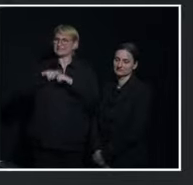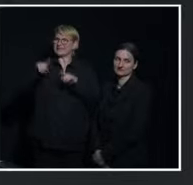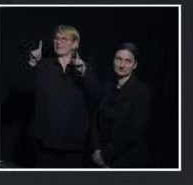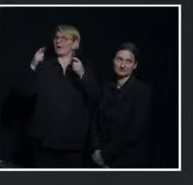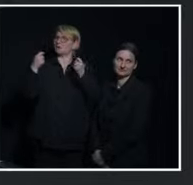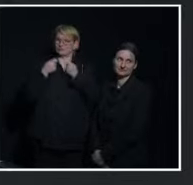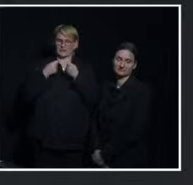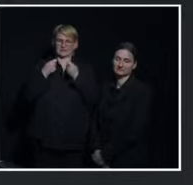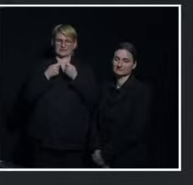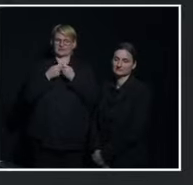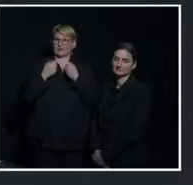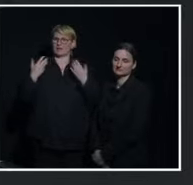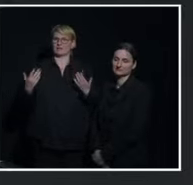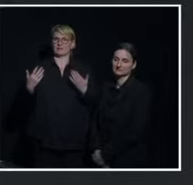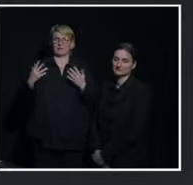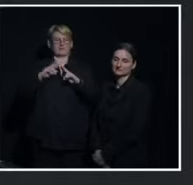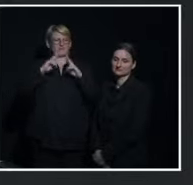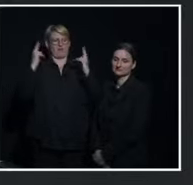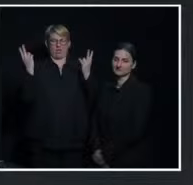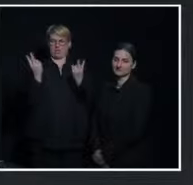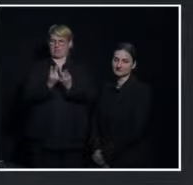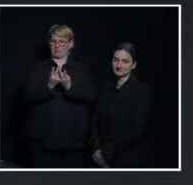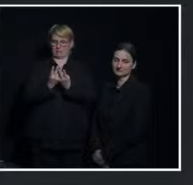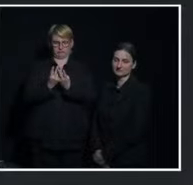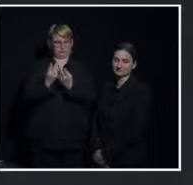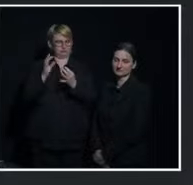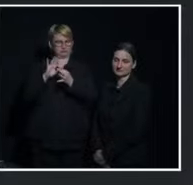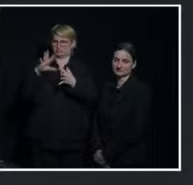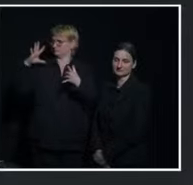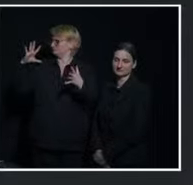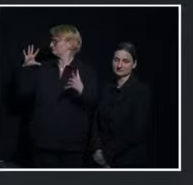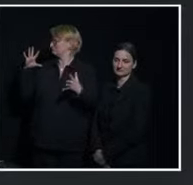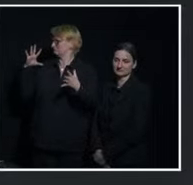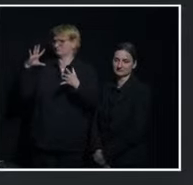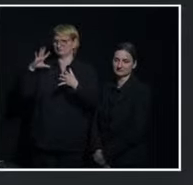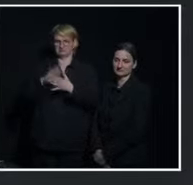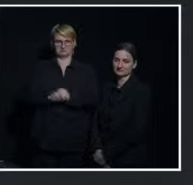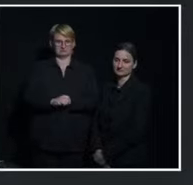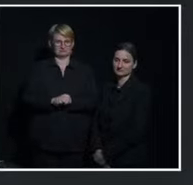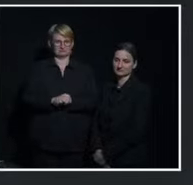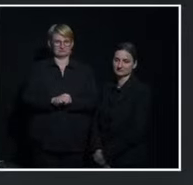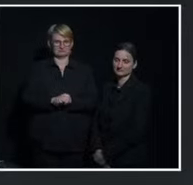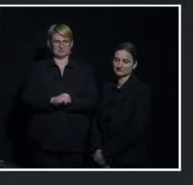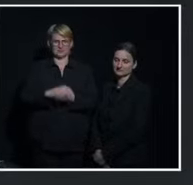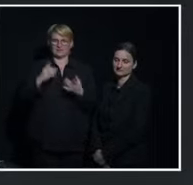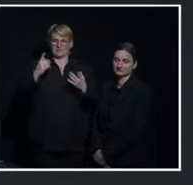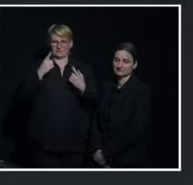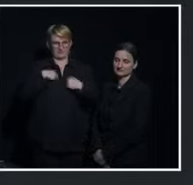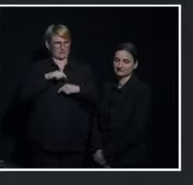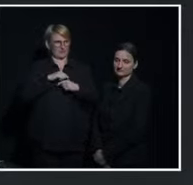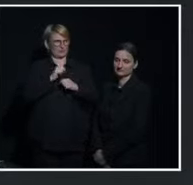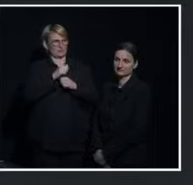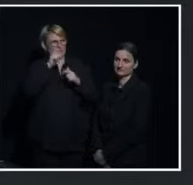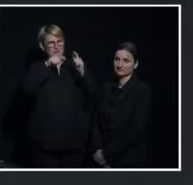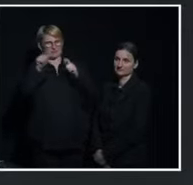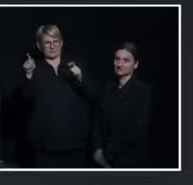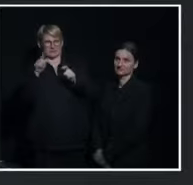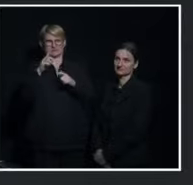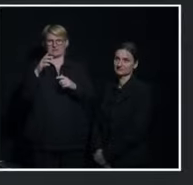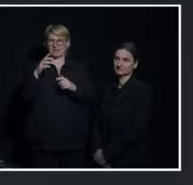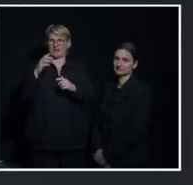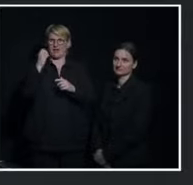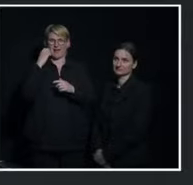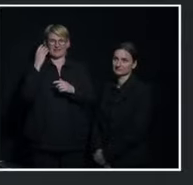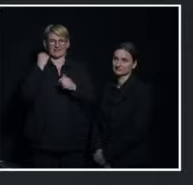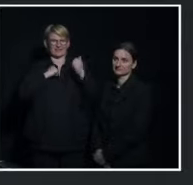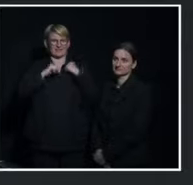auseinanderzusetzen, weil wir in eine Welt blicken, die der unseren eigentlich so fern scheint. Wir und wahrscheinlich die meisten hier können sich die alltäglichen